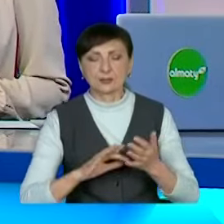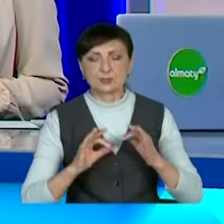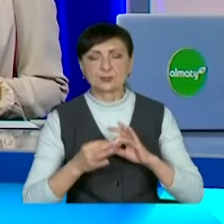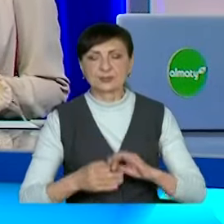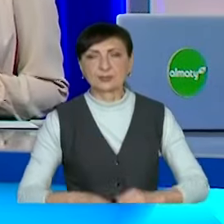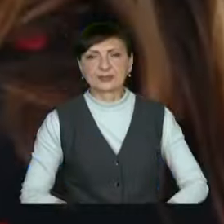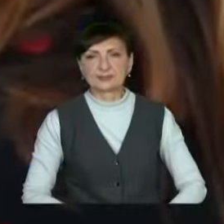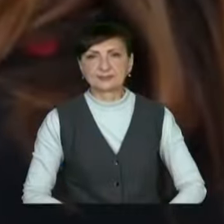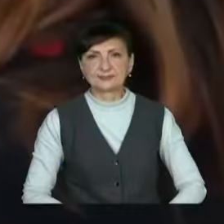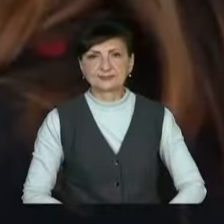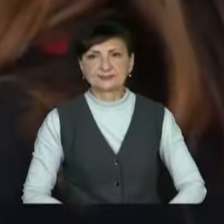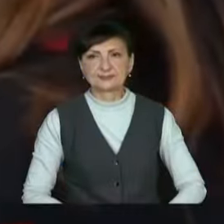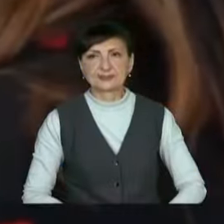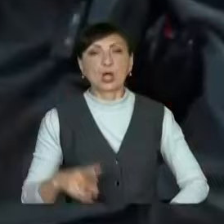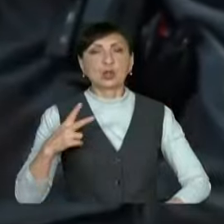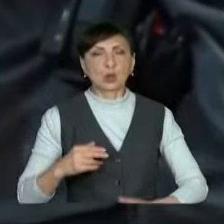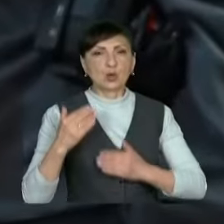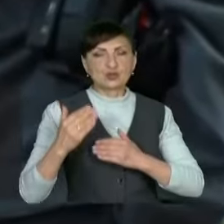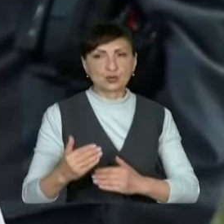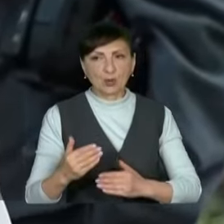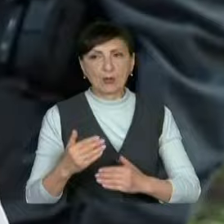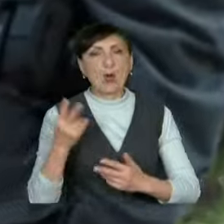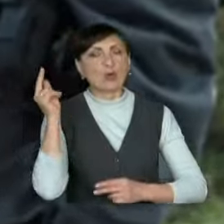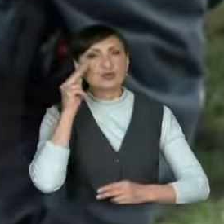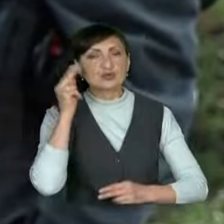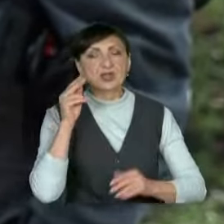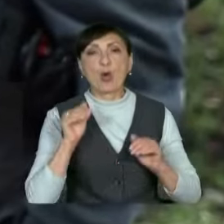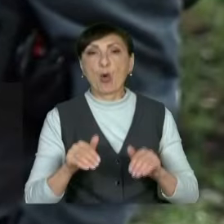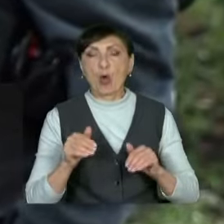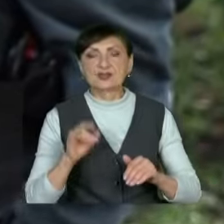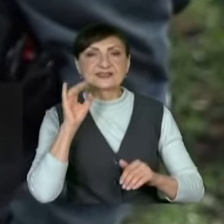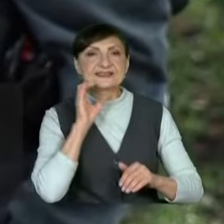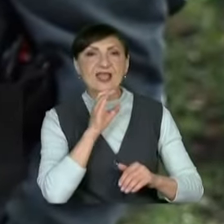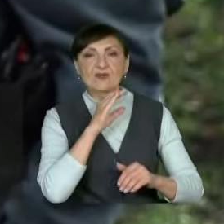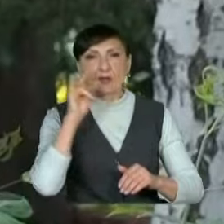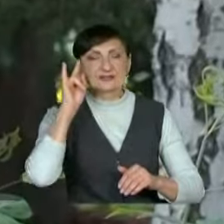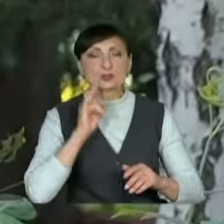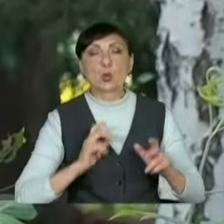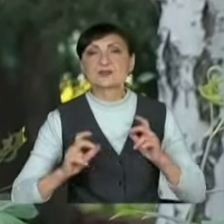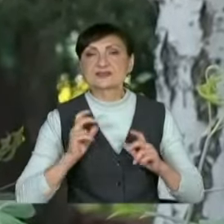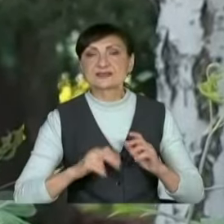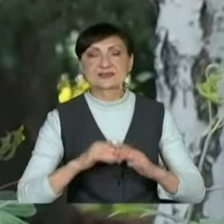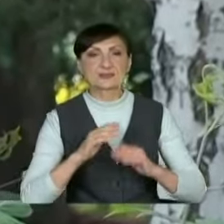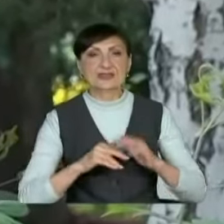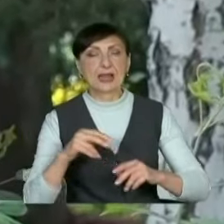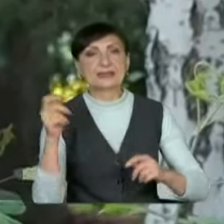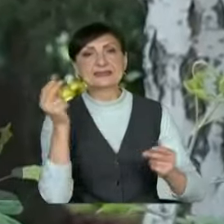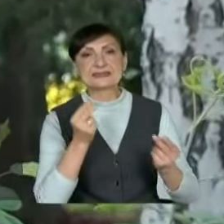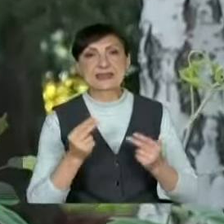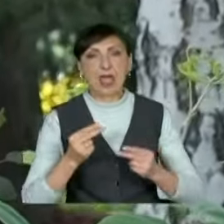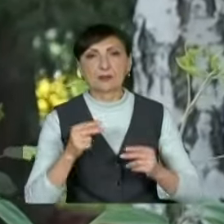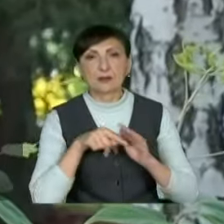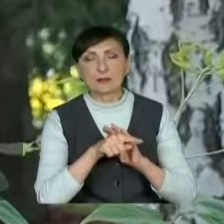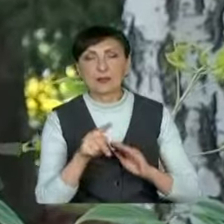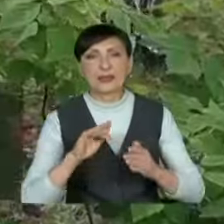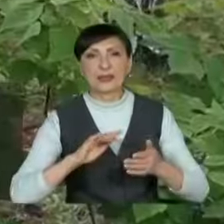ситуацию. Дочь Анастасии Калашниковой учится в колледже Североказахстанского университета по специальности дизайнер интерьера.